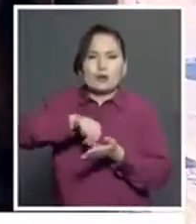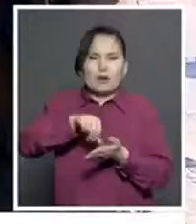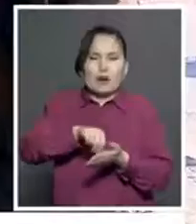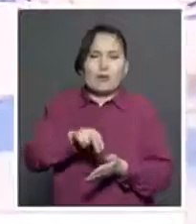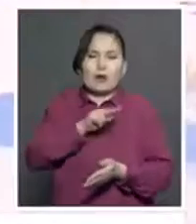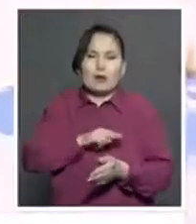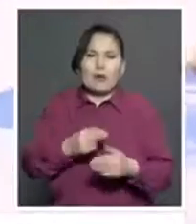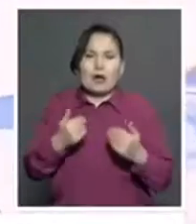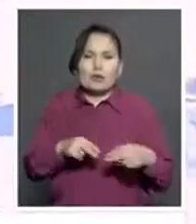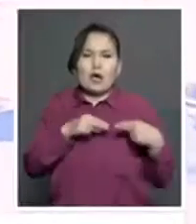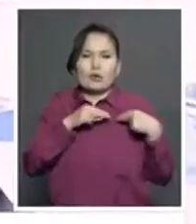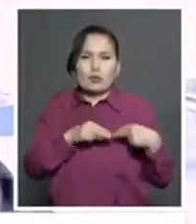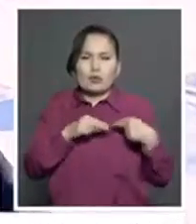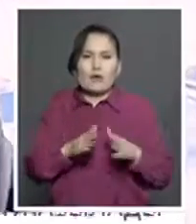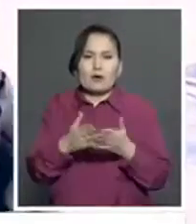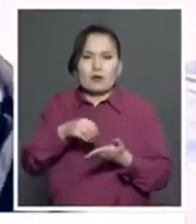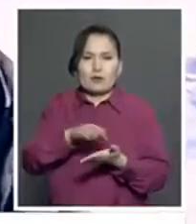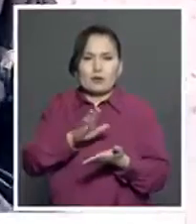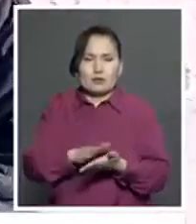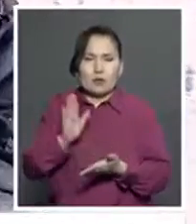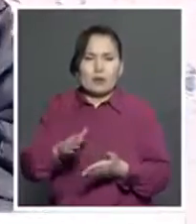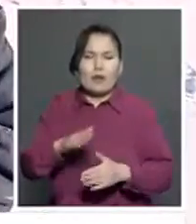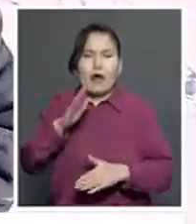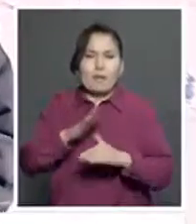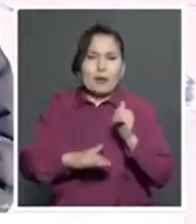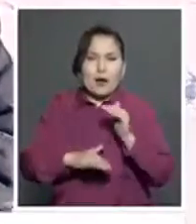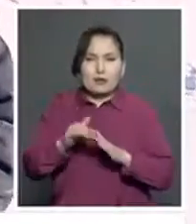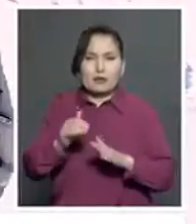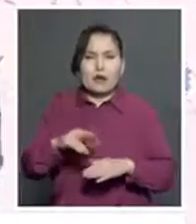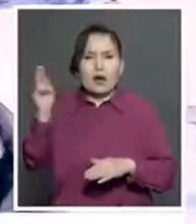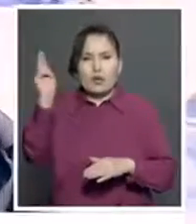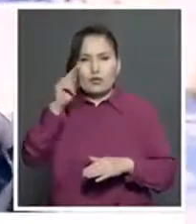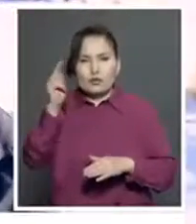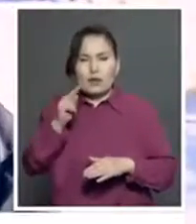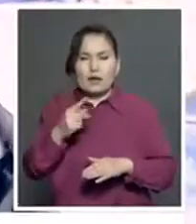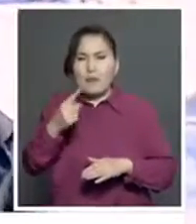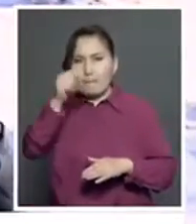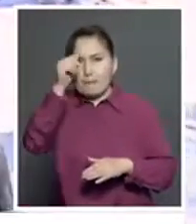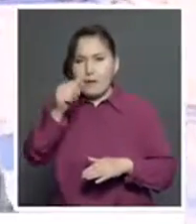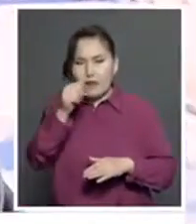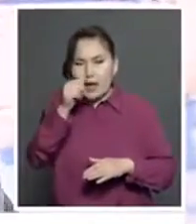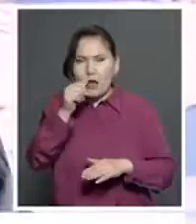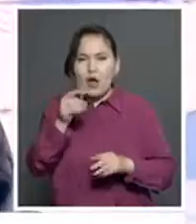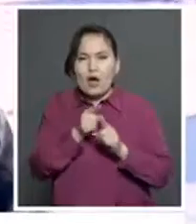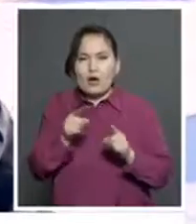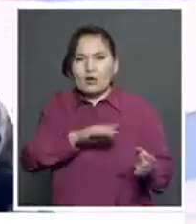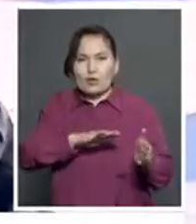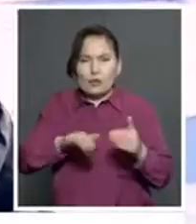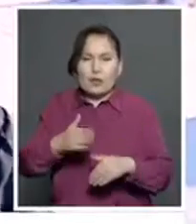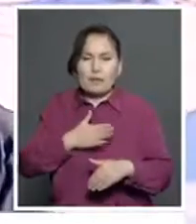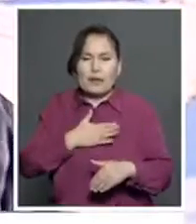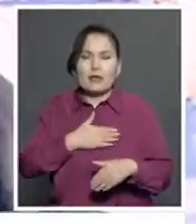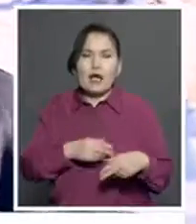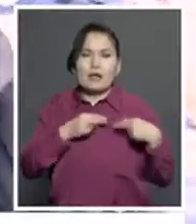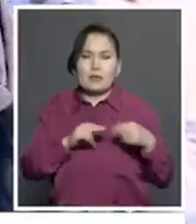өтілі саналады. Мен осы дуальды практикада жүргеніме бір ай болды. Ол мен еңбек кітапшама жазылады. Біз соған қуаныштымыз.